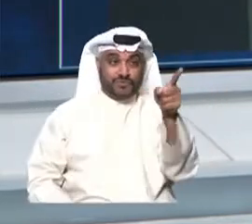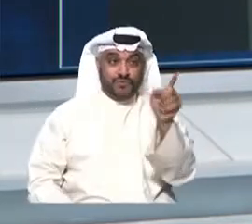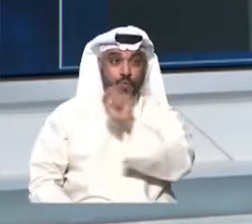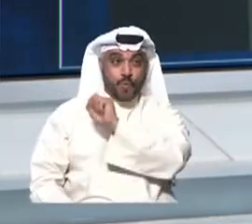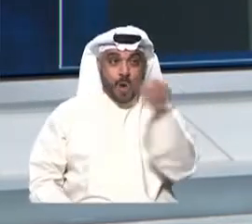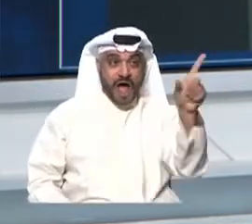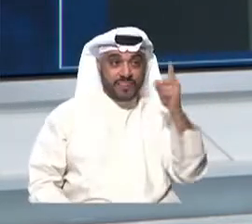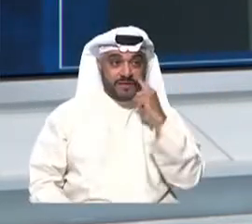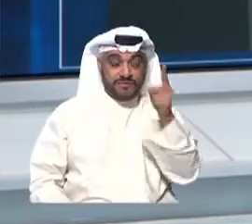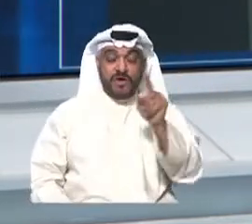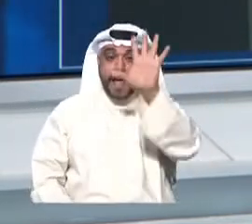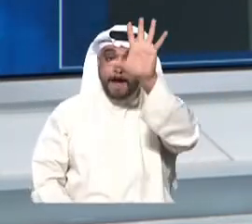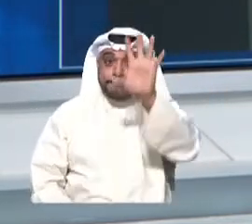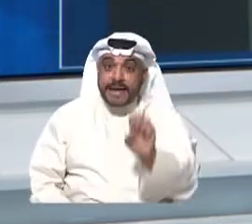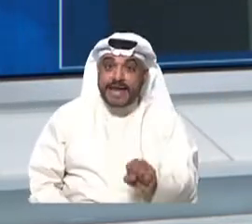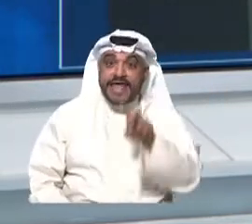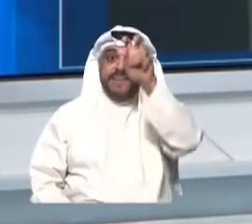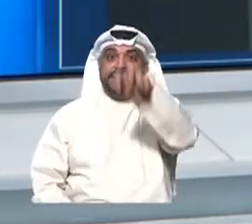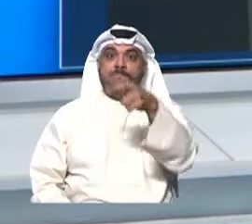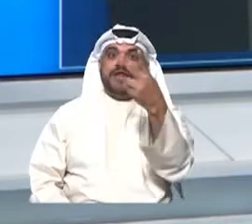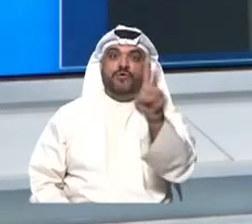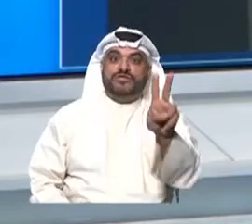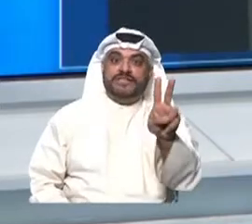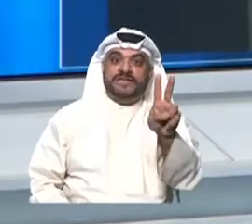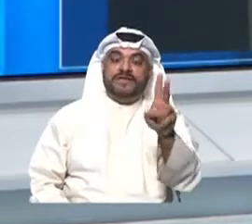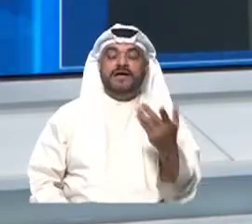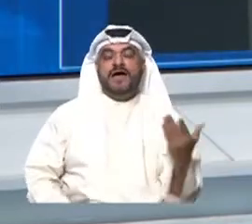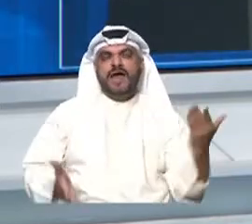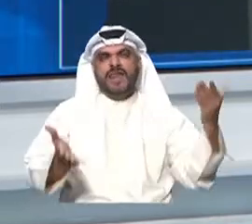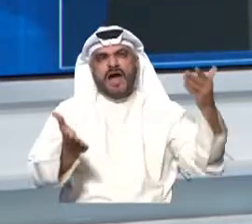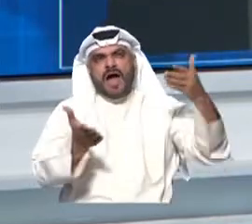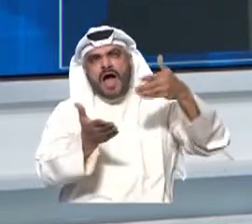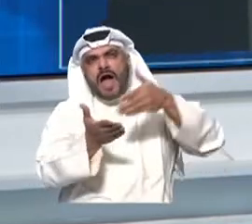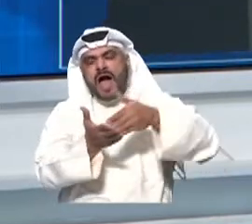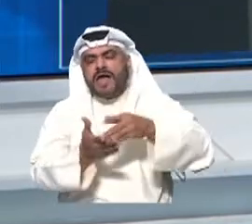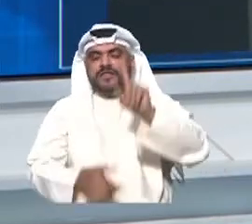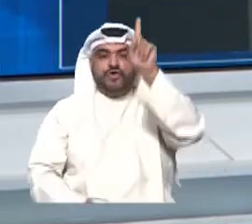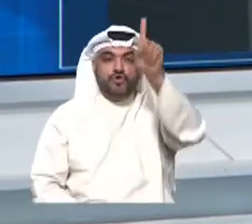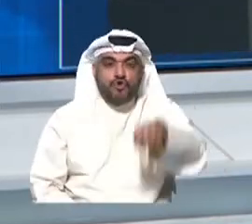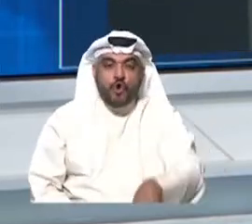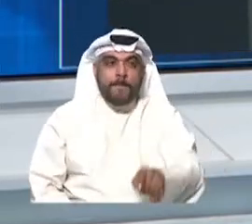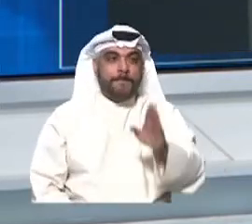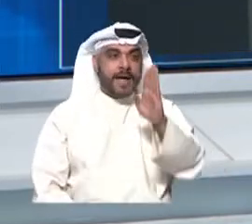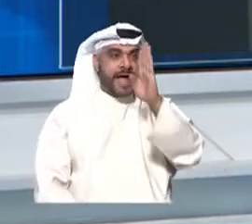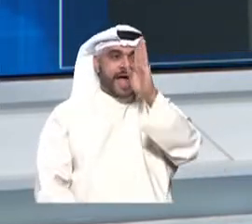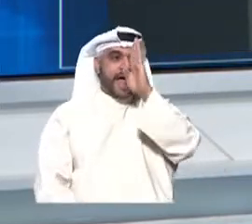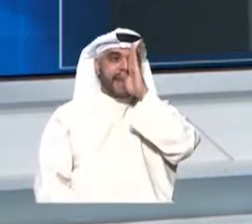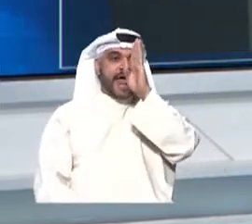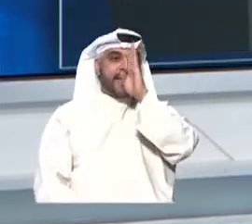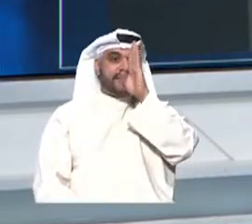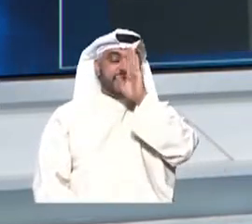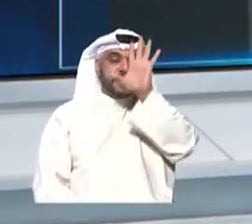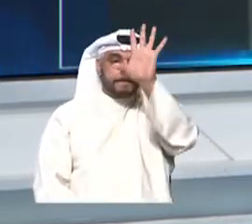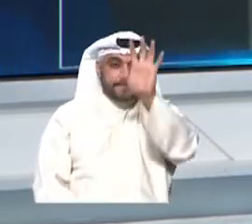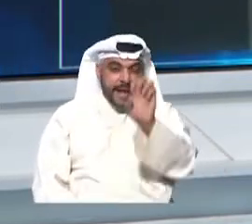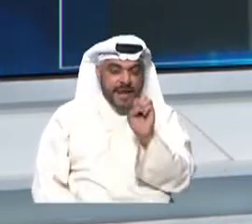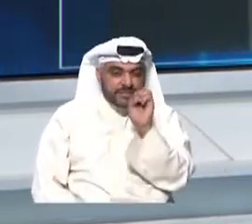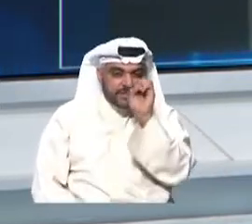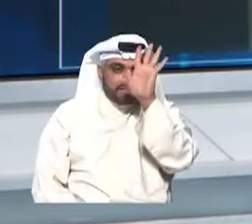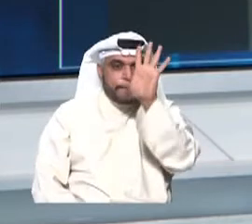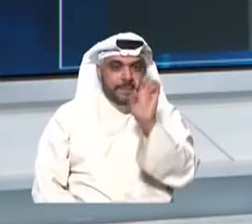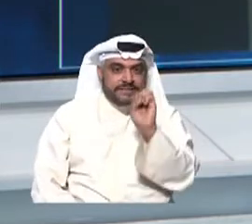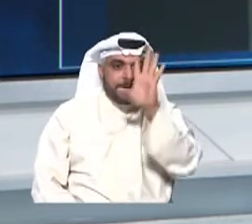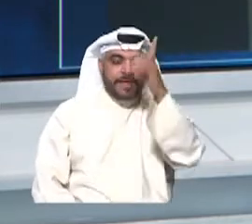لأدنى حرارة على مدينة الكويت، ويستمر معانا الغبار مساء يوم الاثنين حتى ساعات الاولى من صباح يوم